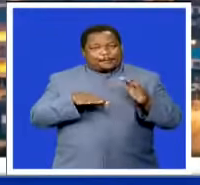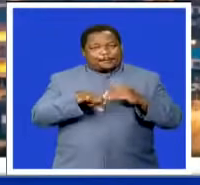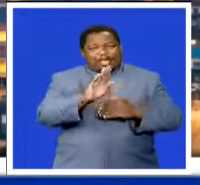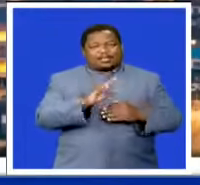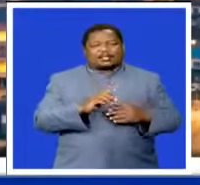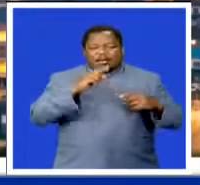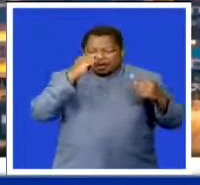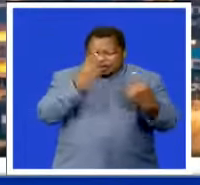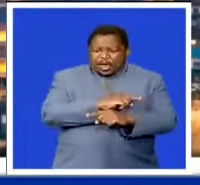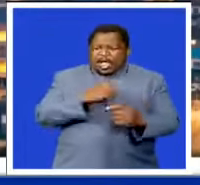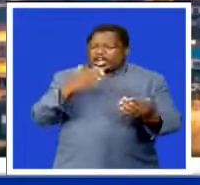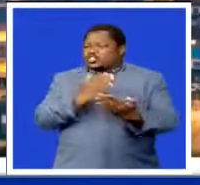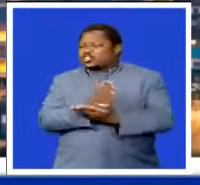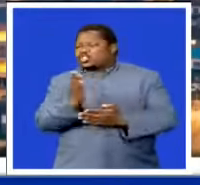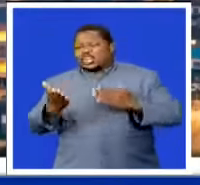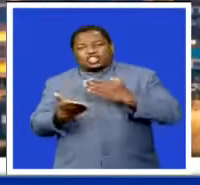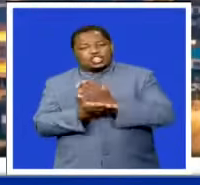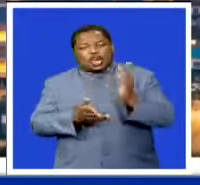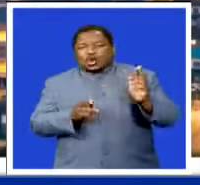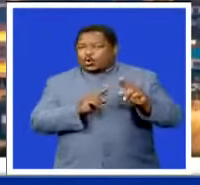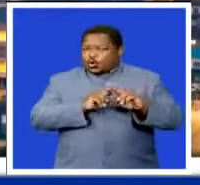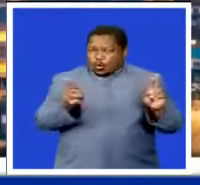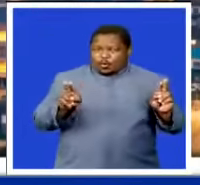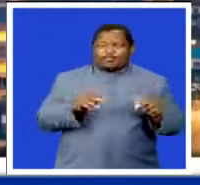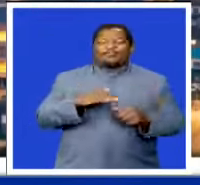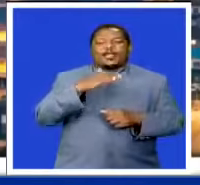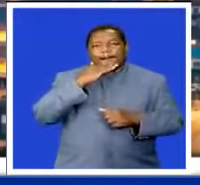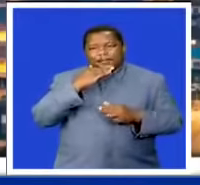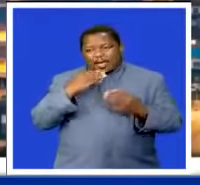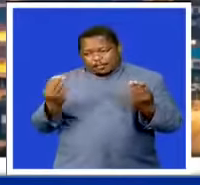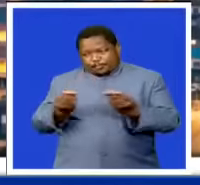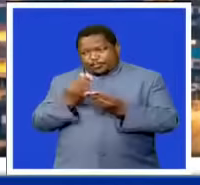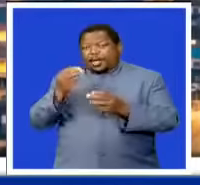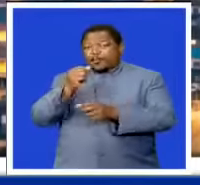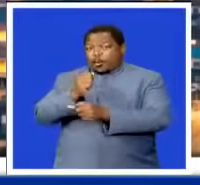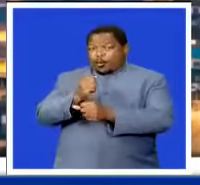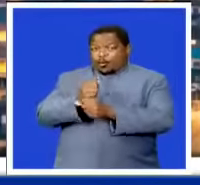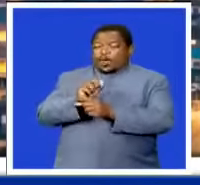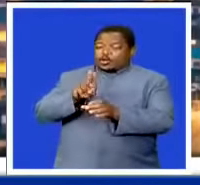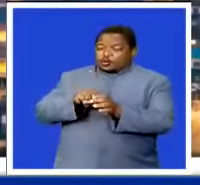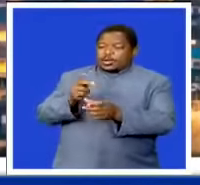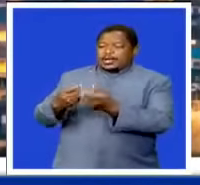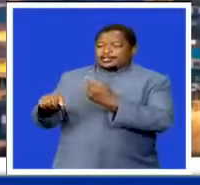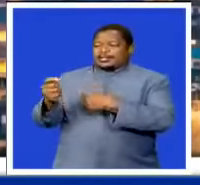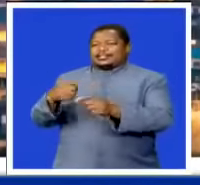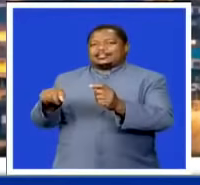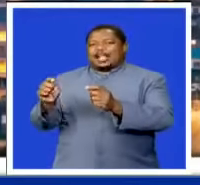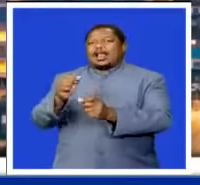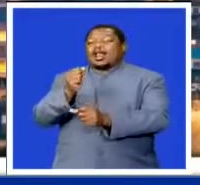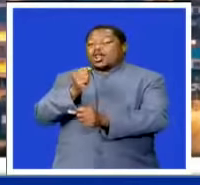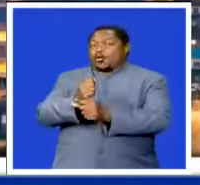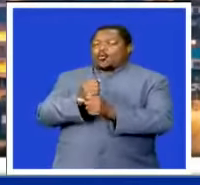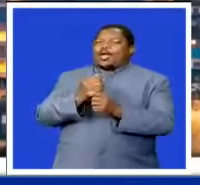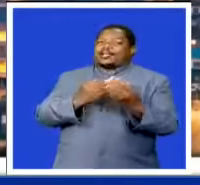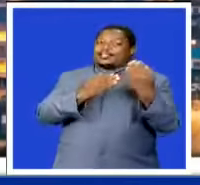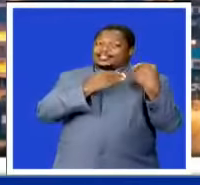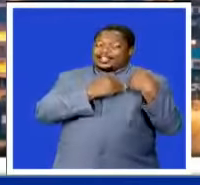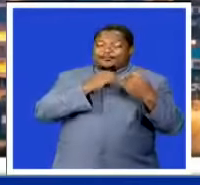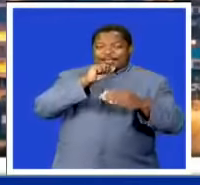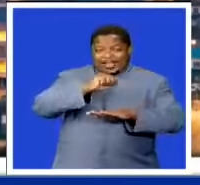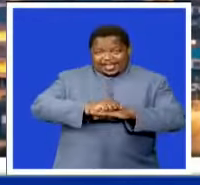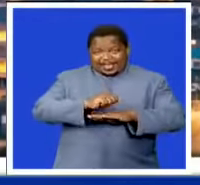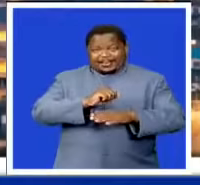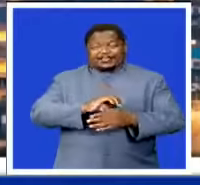khona njengoba kutawubabete sidzingo sekuvala futhi. Lo mphathi sifundza bekakhuluma netinsatseli